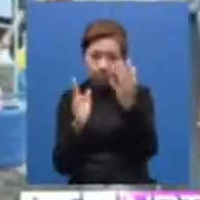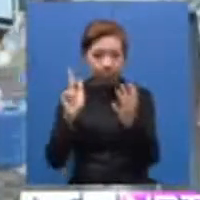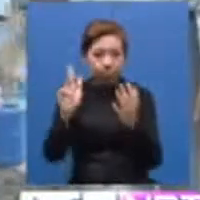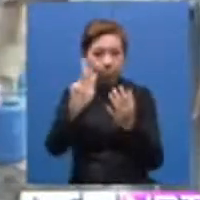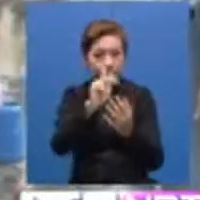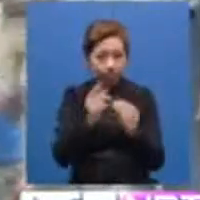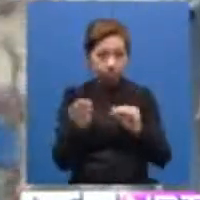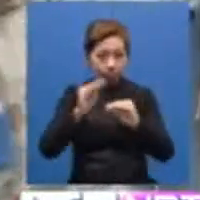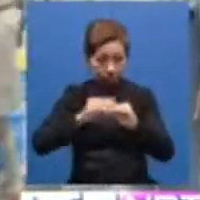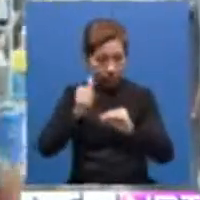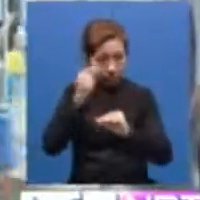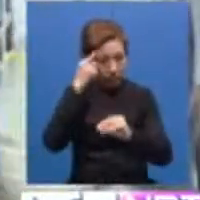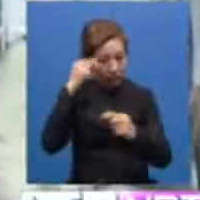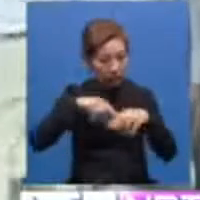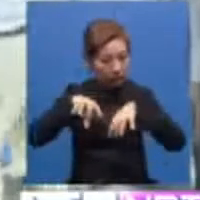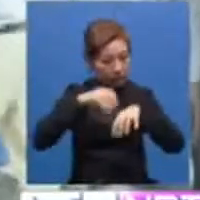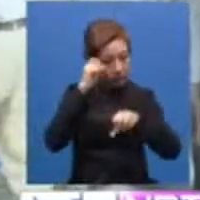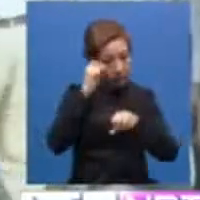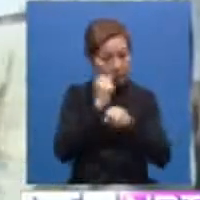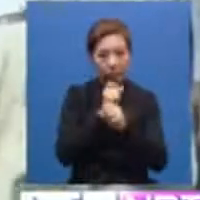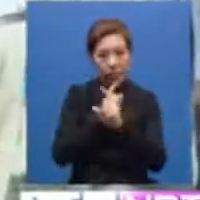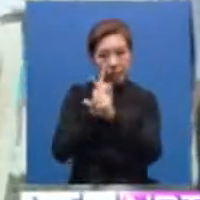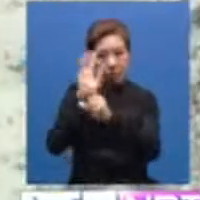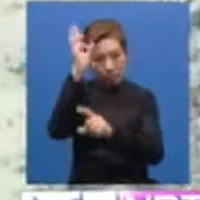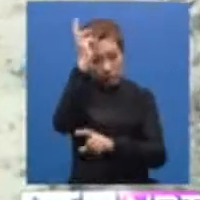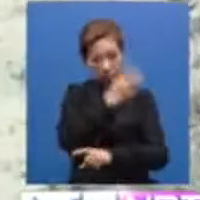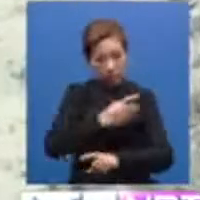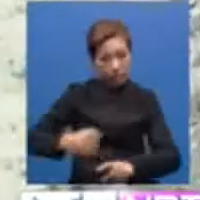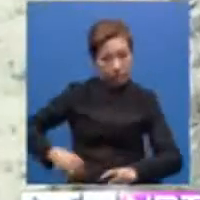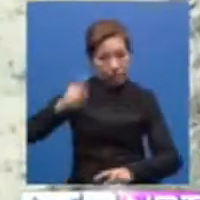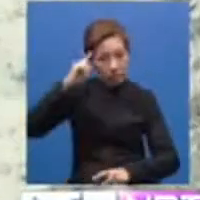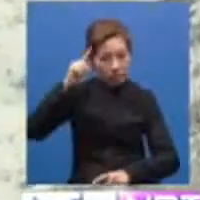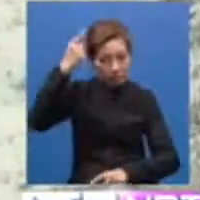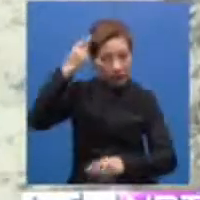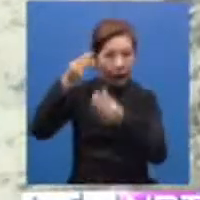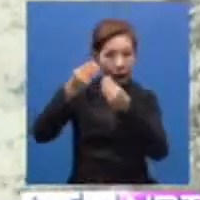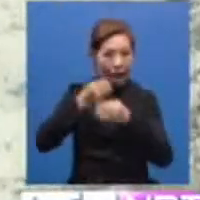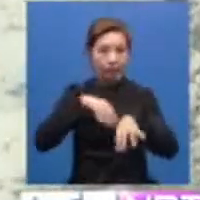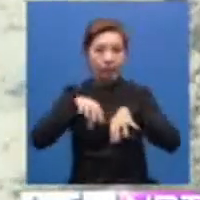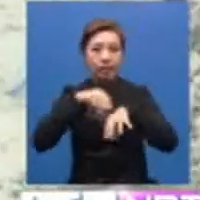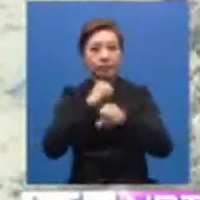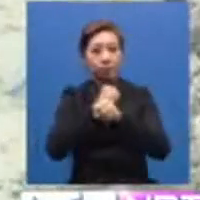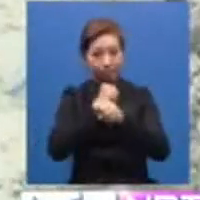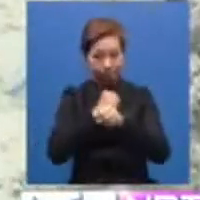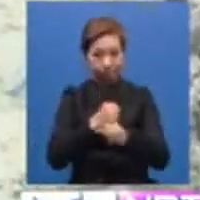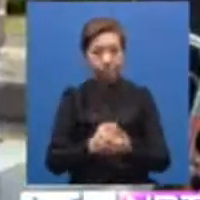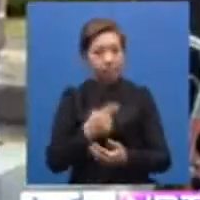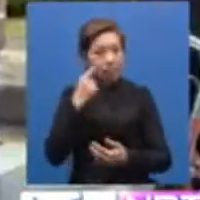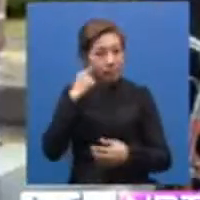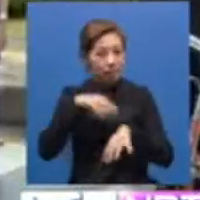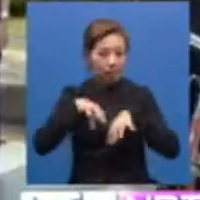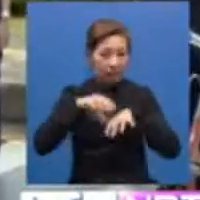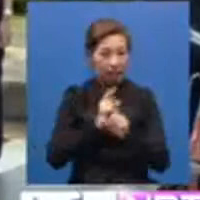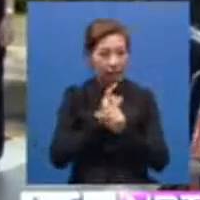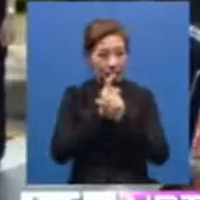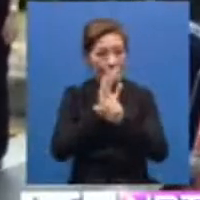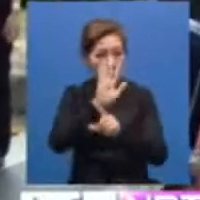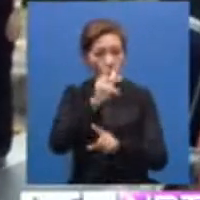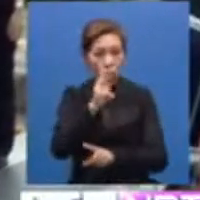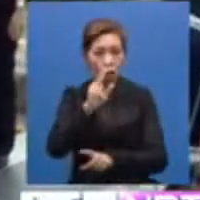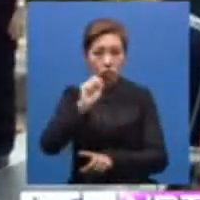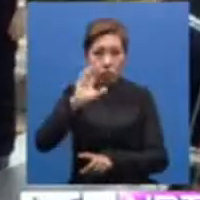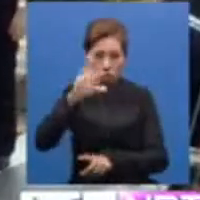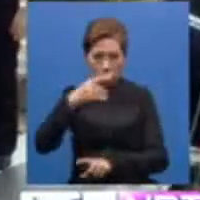ชาติและสนองแนวทางตามพระราชดำริของสมเด็จพระนางเจ้าพระบรมราชินีนาถและตามแนวทางของคอ